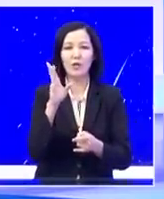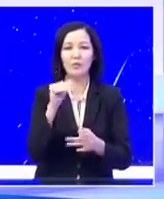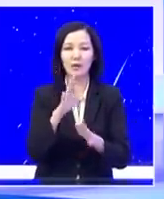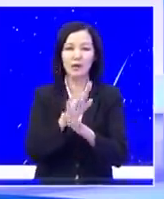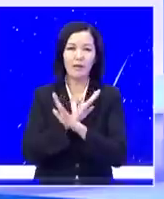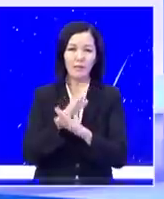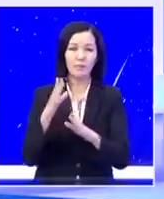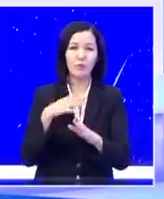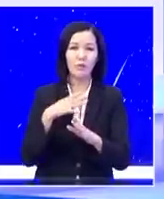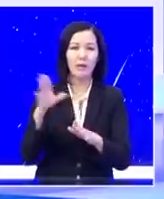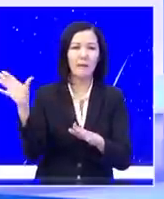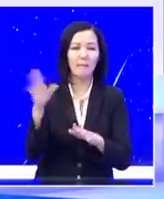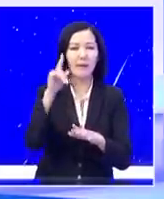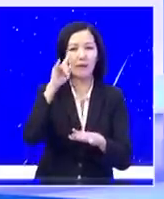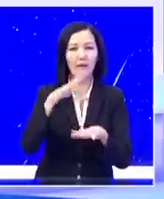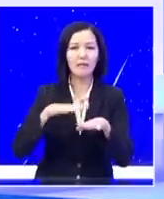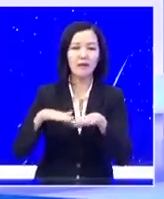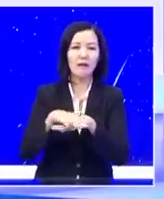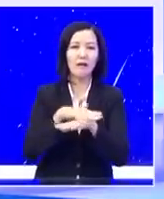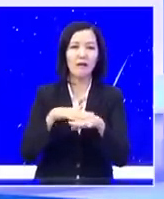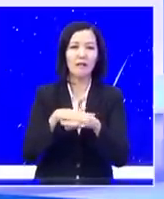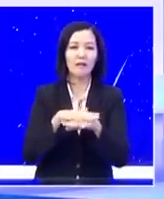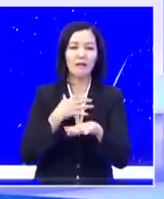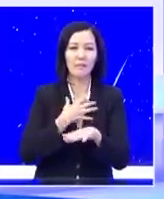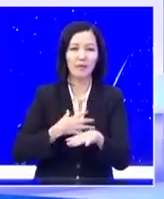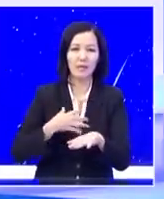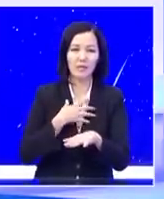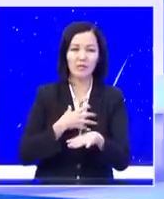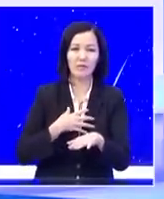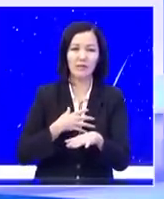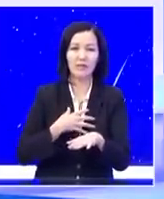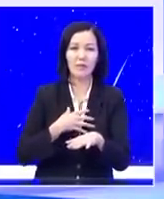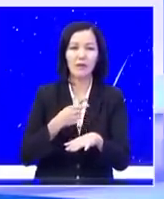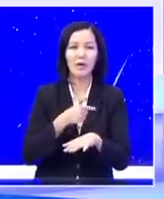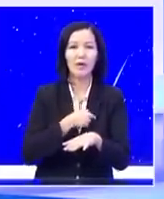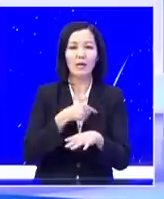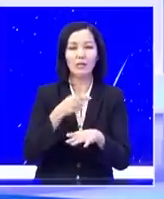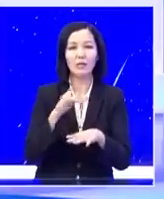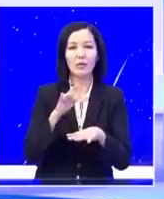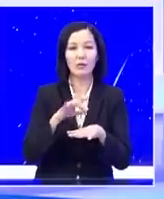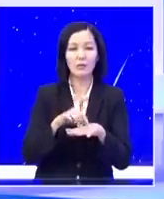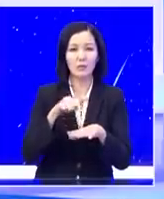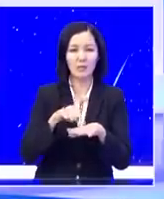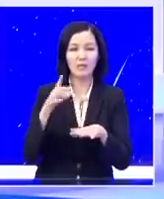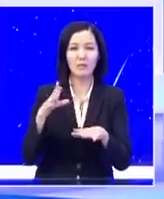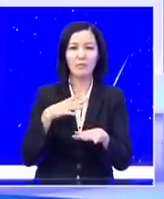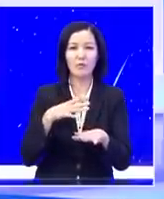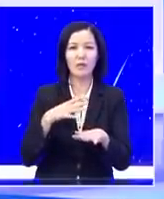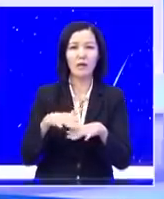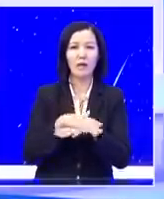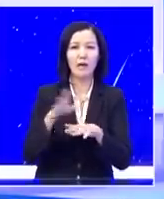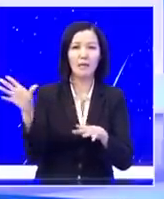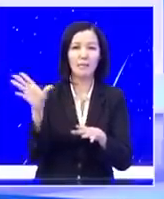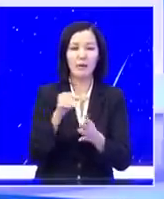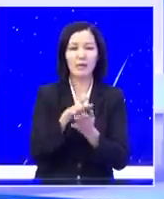Дүйім қазақты қайғыртқан ғаза, ел тұтты аза. Қазақтың Бейсен атанған тұлға еді. Ел болып, жұрт болып